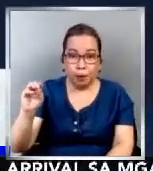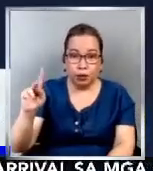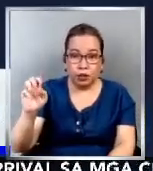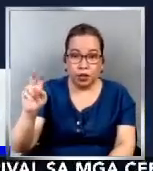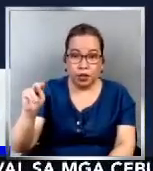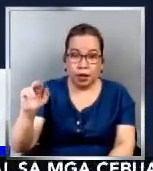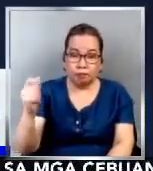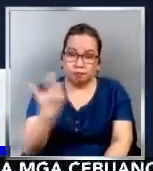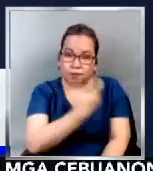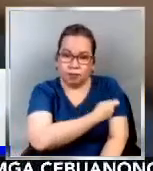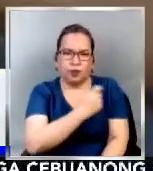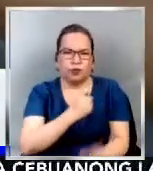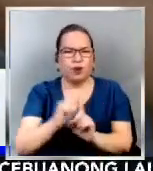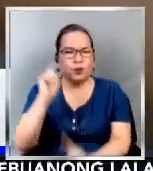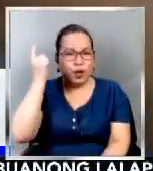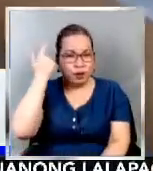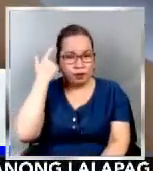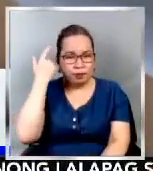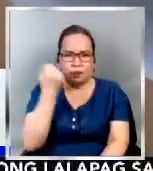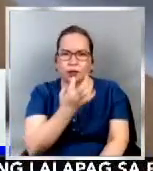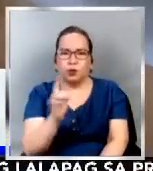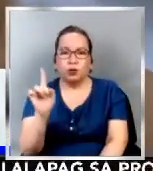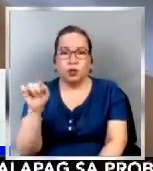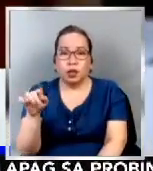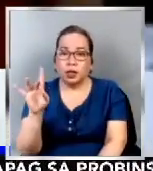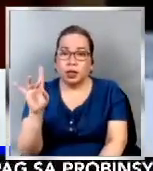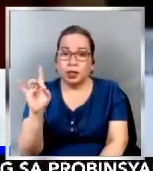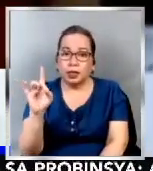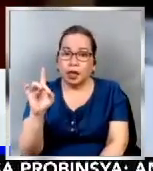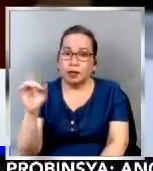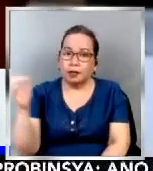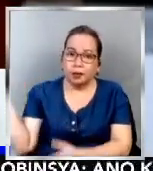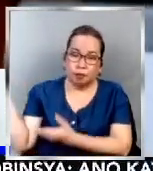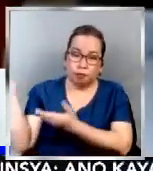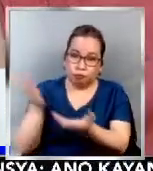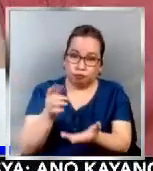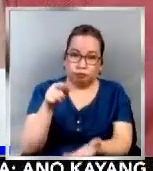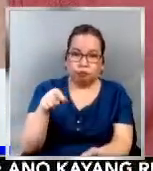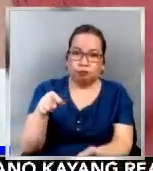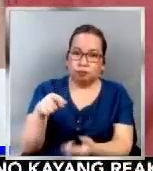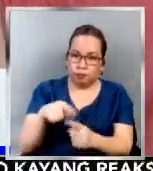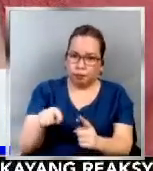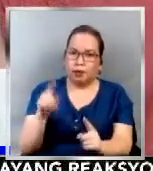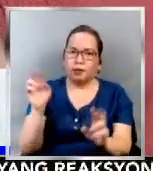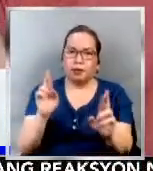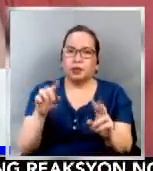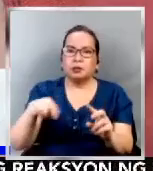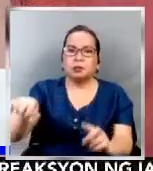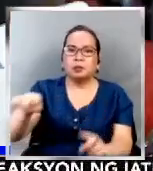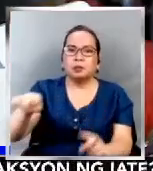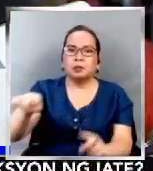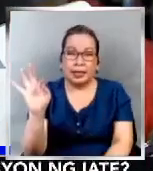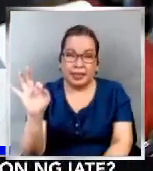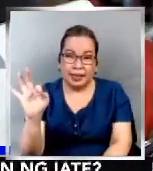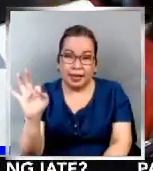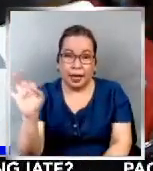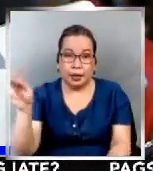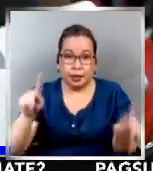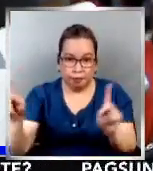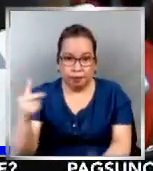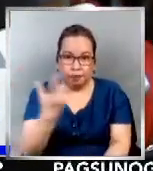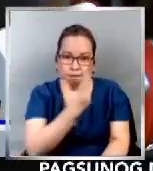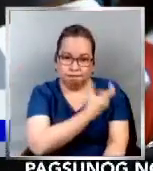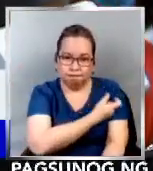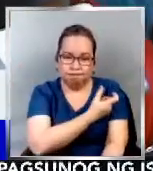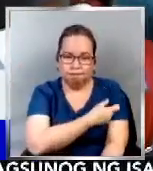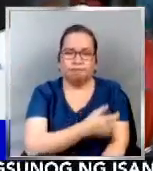Nasa 1,800 doses ang dumating sa kanila na matatanggap ng 900 na individual. So we're down to